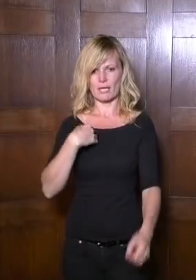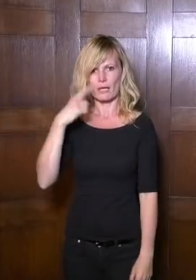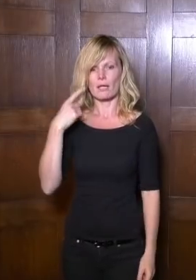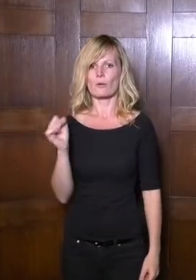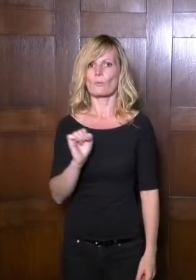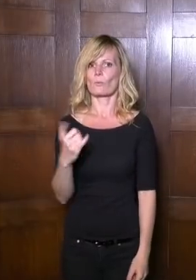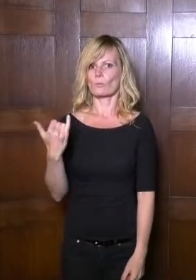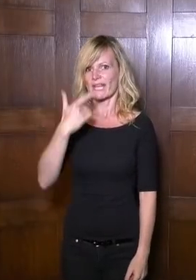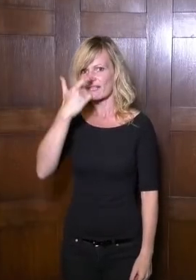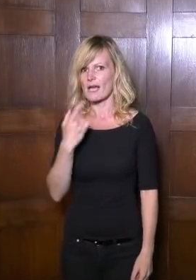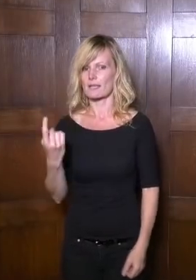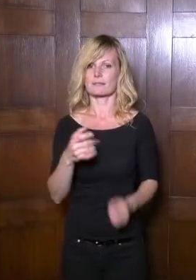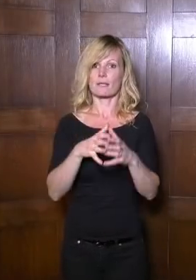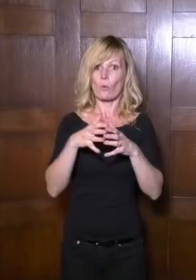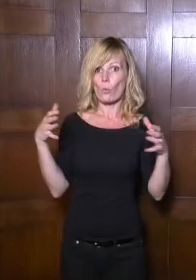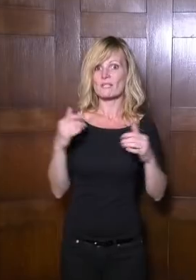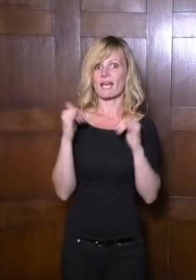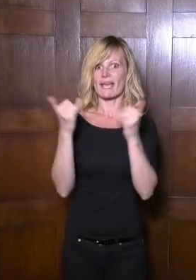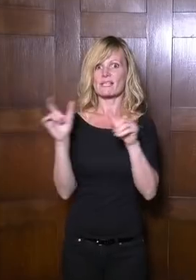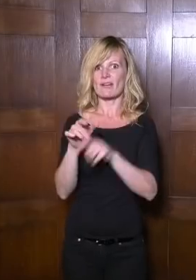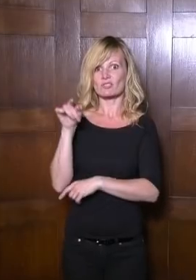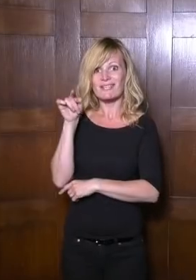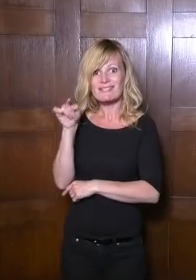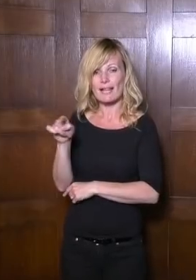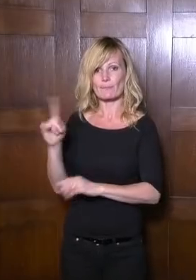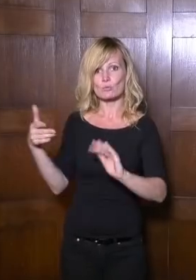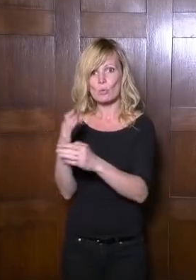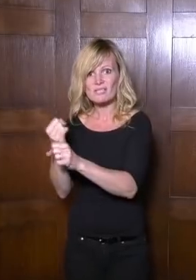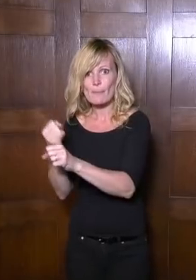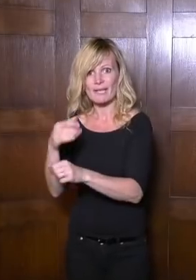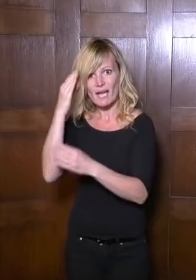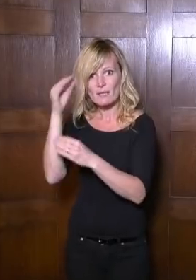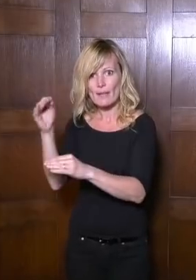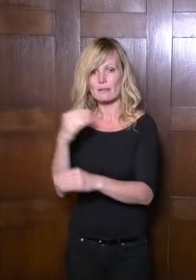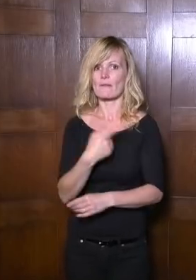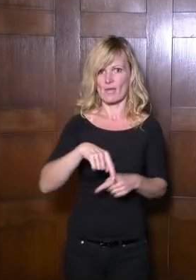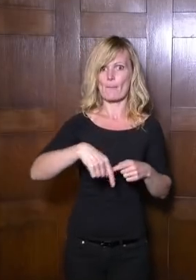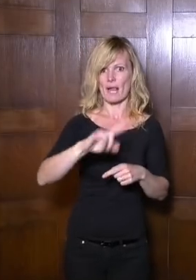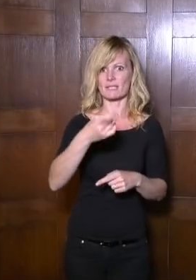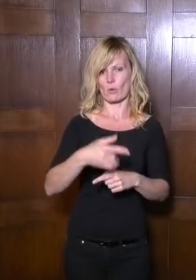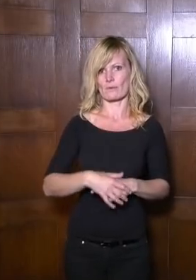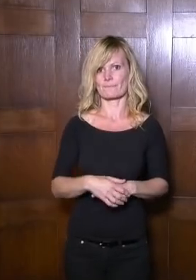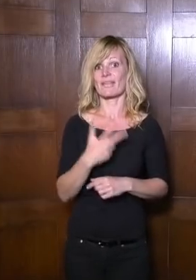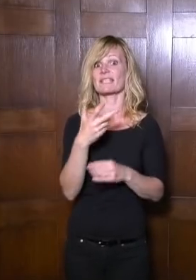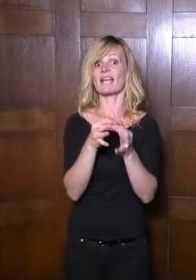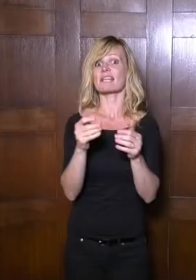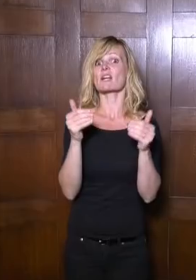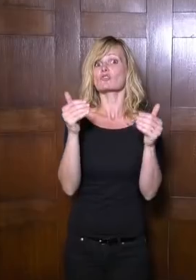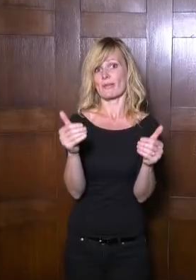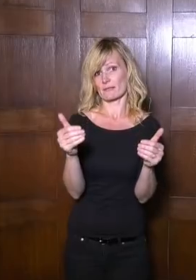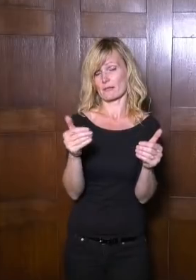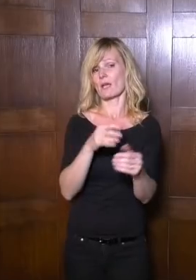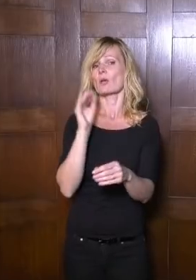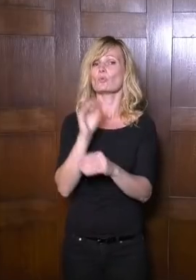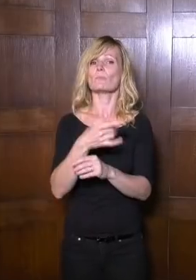wenn dieser große Reiseveranstalter hier in Sachsen jetzt Kurzarbeit anmeldet, dann sind wir auch bald dran. Haben drei Tage später mit über